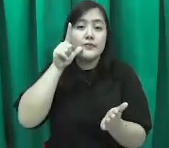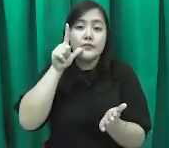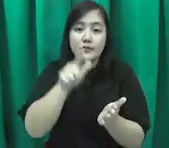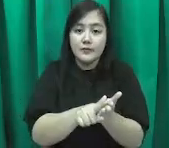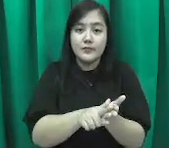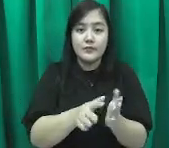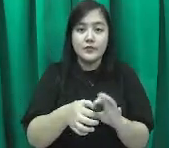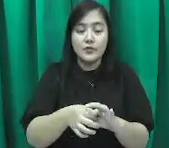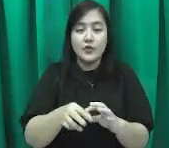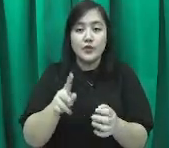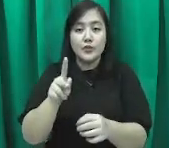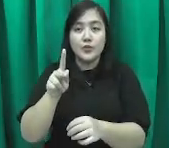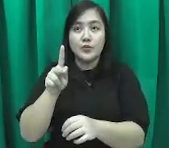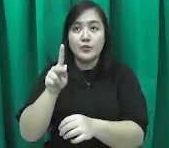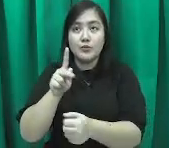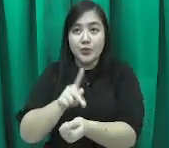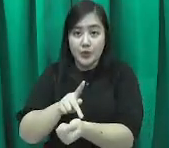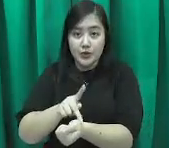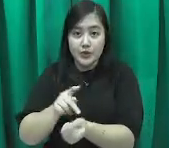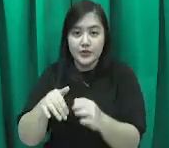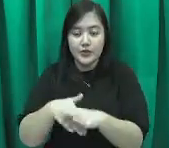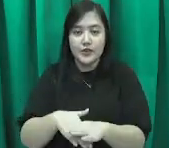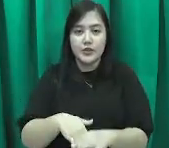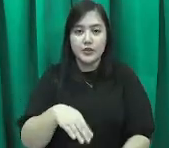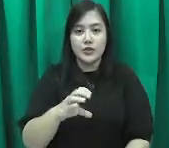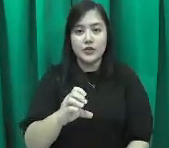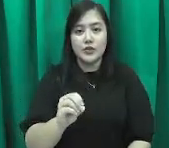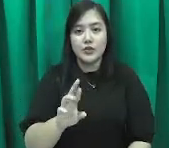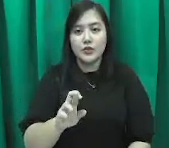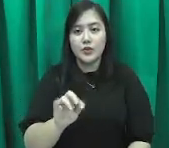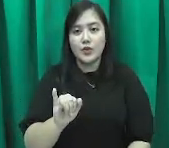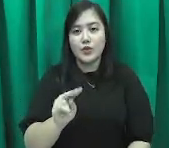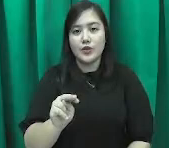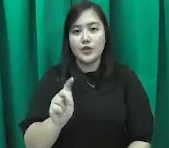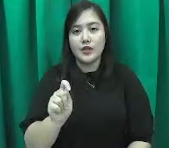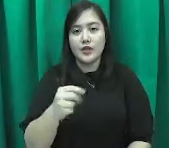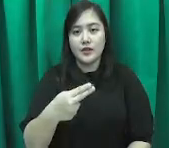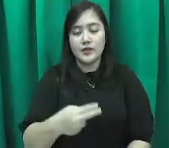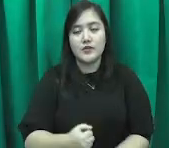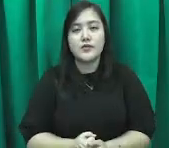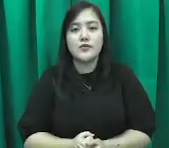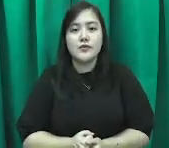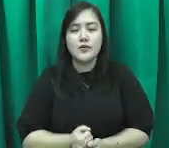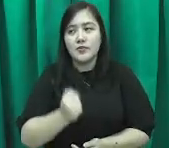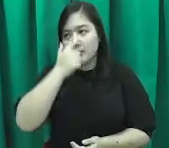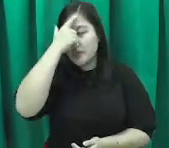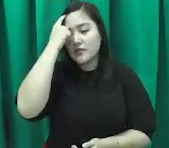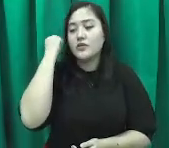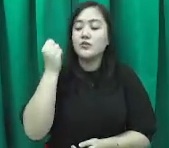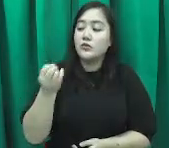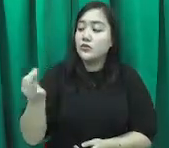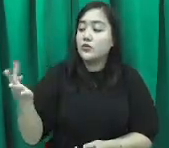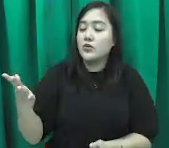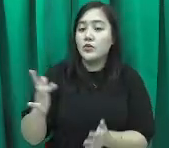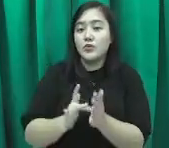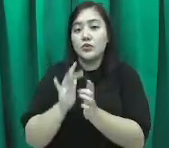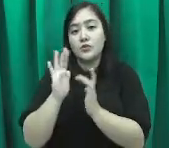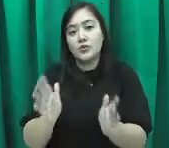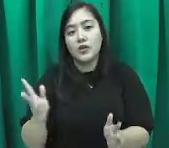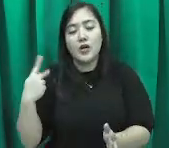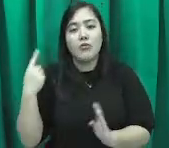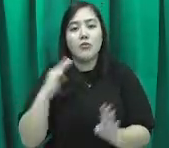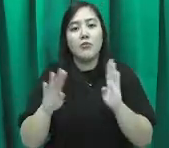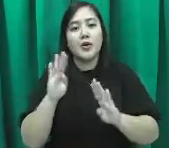Corinth. Ito po yung mga Kristiyano doon na nagkakaroon ng problema sa kanilang relasyon sa simbahan